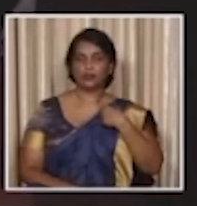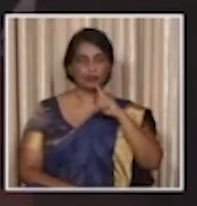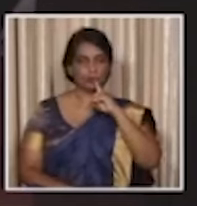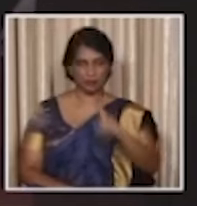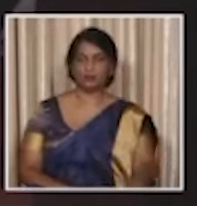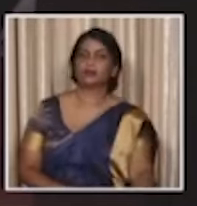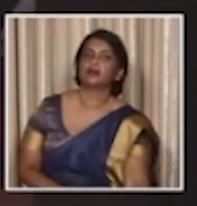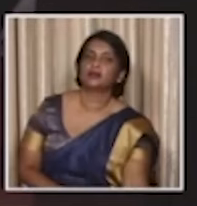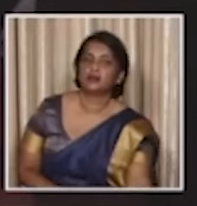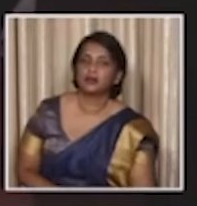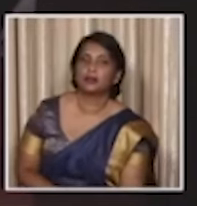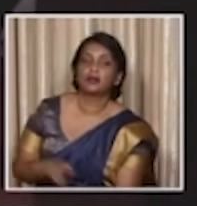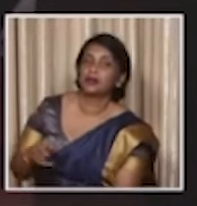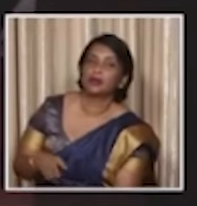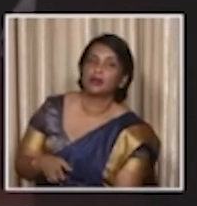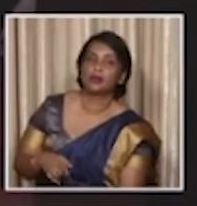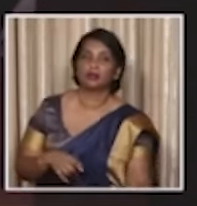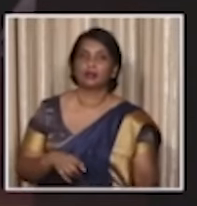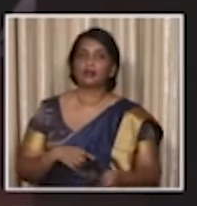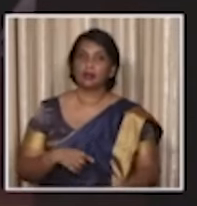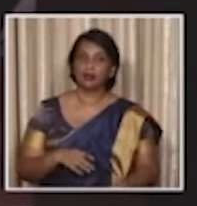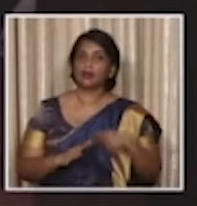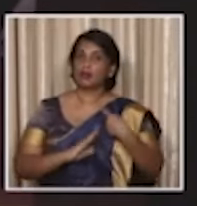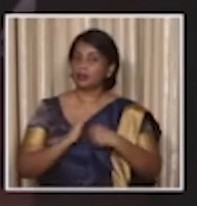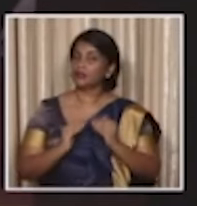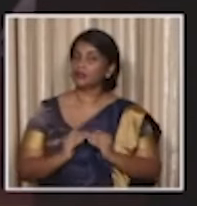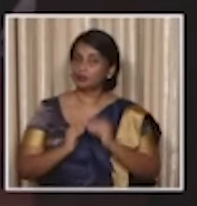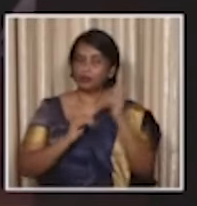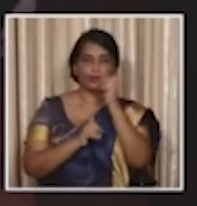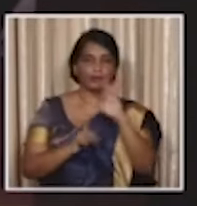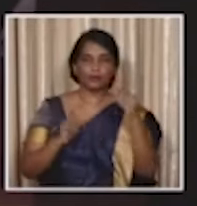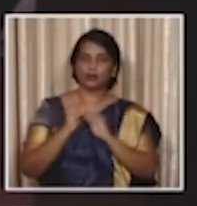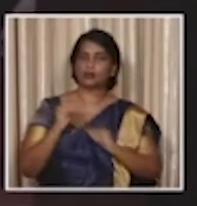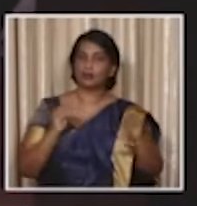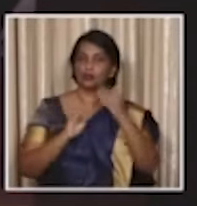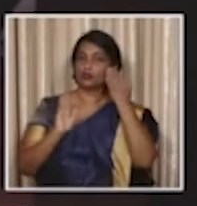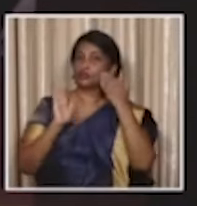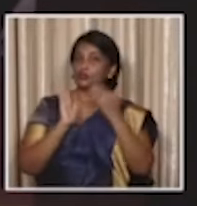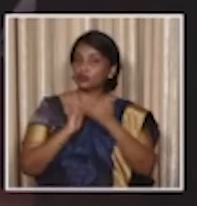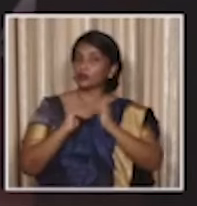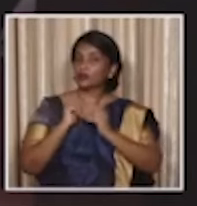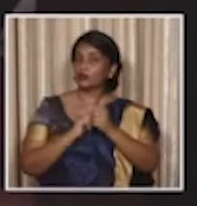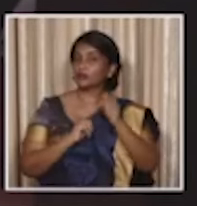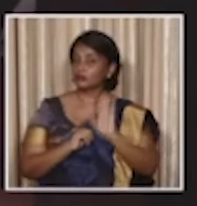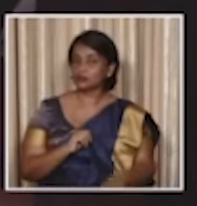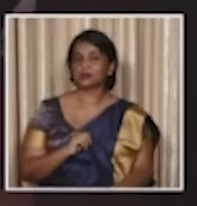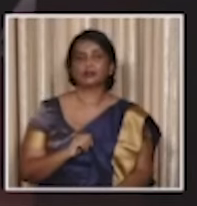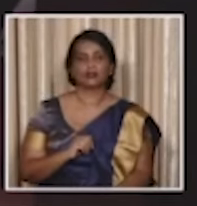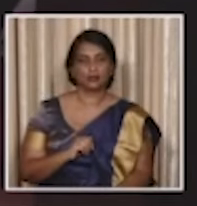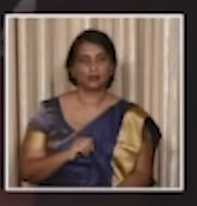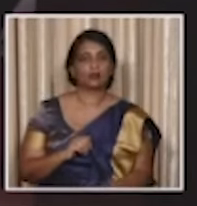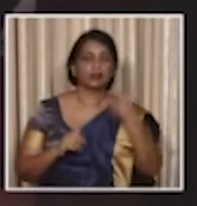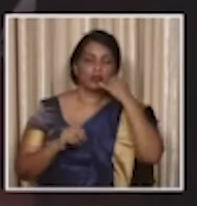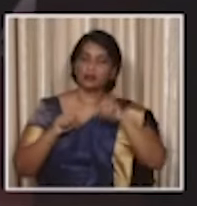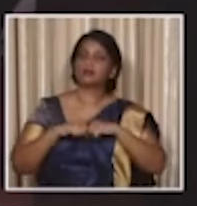ඕන මේ රට ගොඩනැගීමේ එකම විකල්ප දර්ශනීය ක්‍රියාමාර්ගය තිබෙන්නේ සමගි